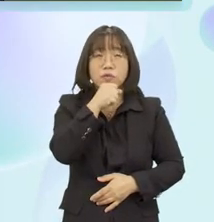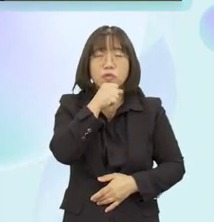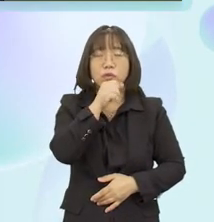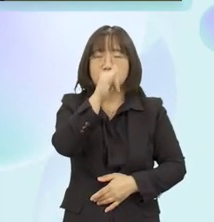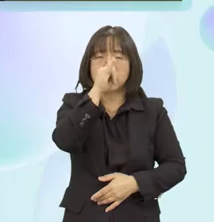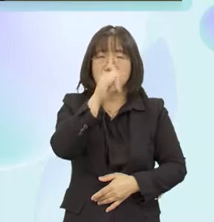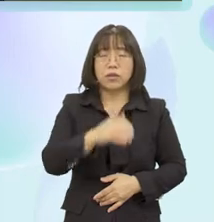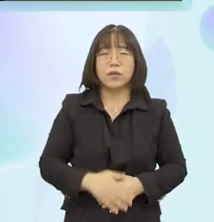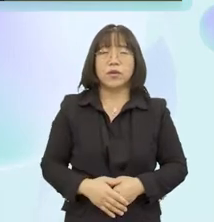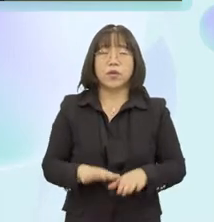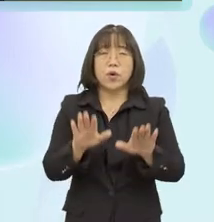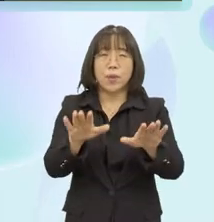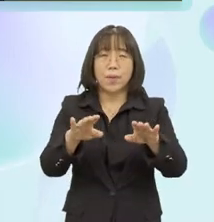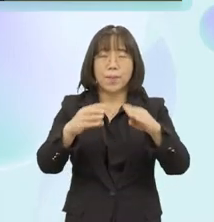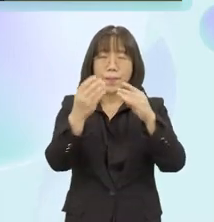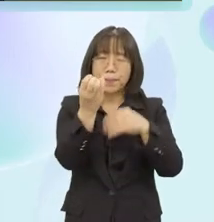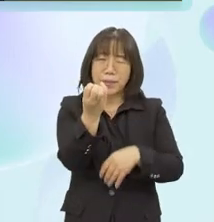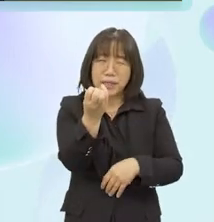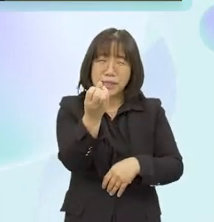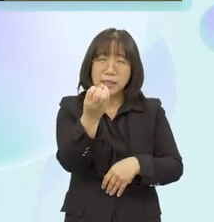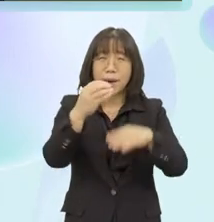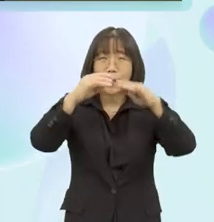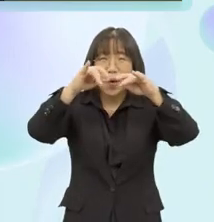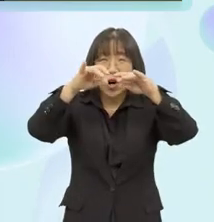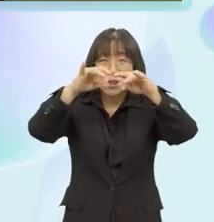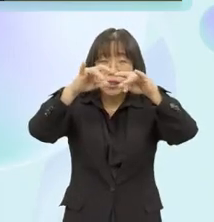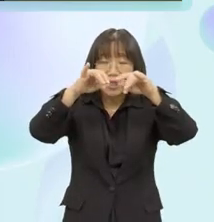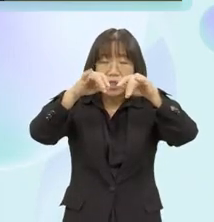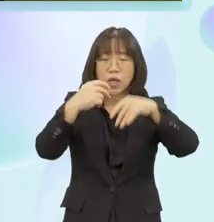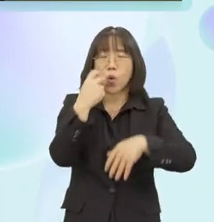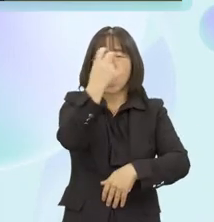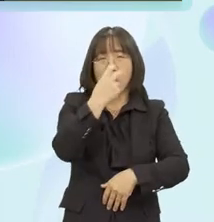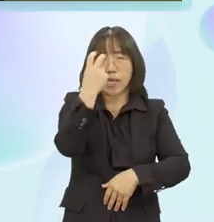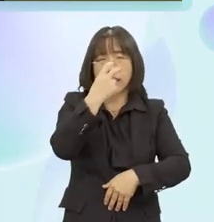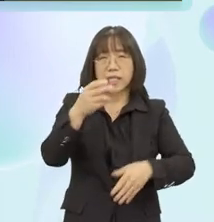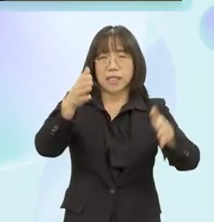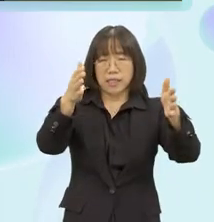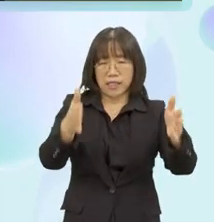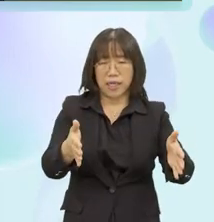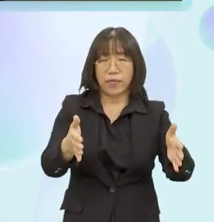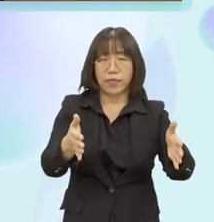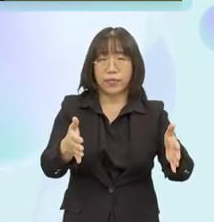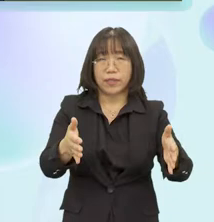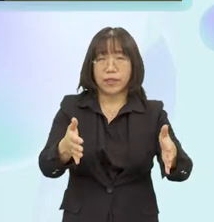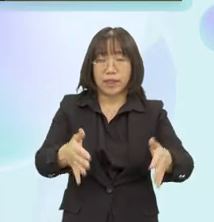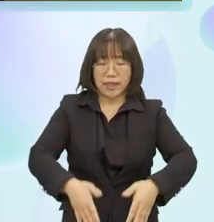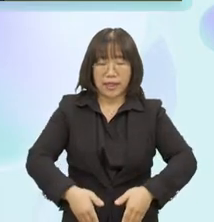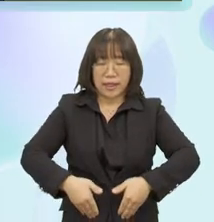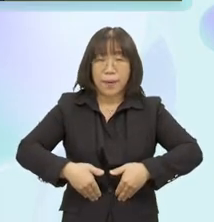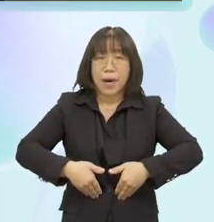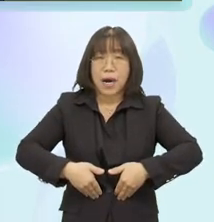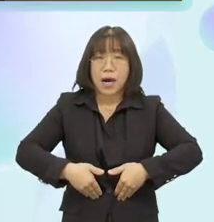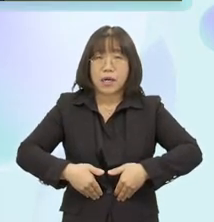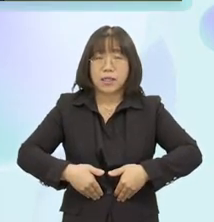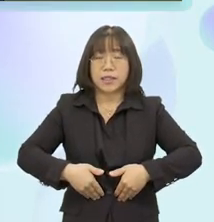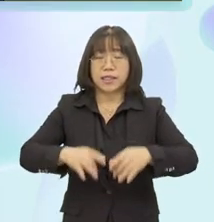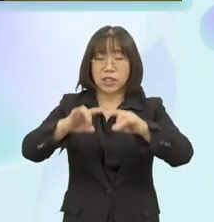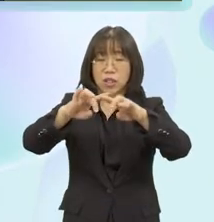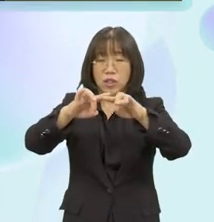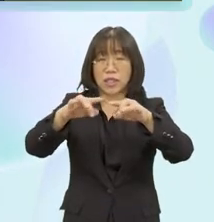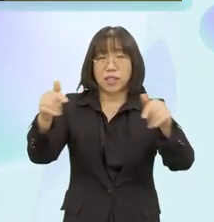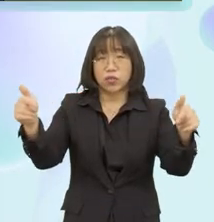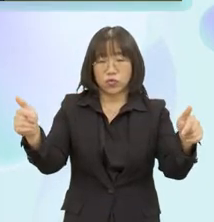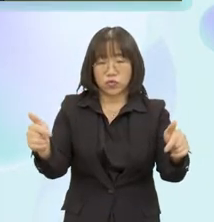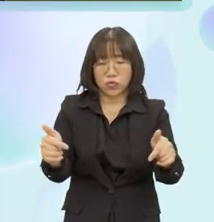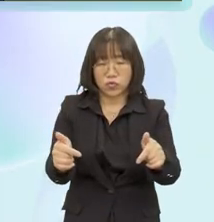지난 12월부터 올 3월까지를 미세먼지 계절 관리제 기간으로 정하고 이 기간 난방에너지를